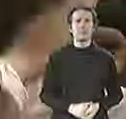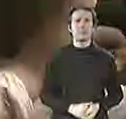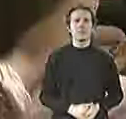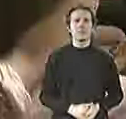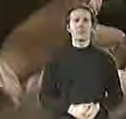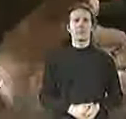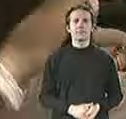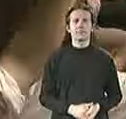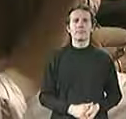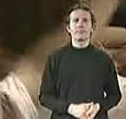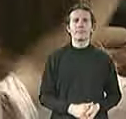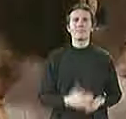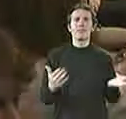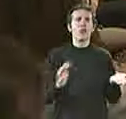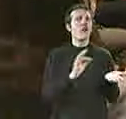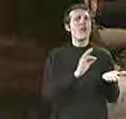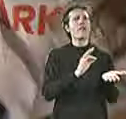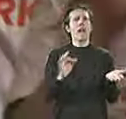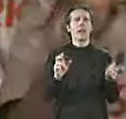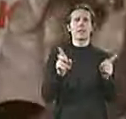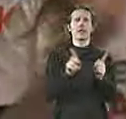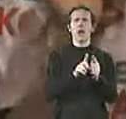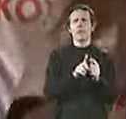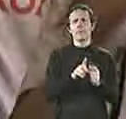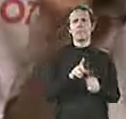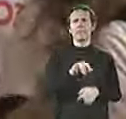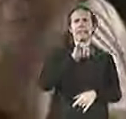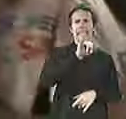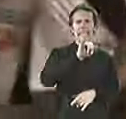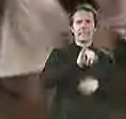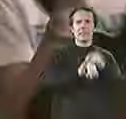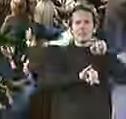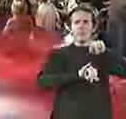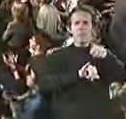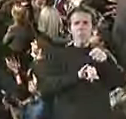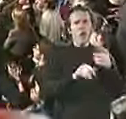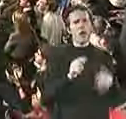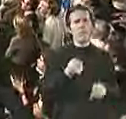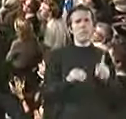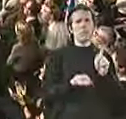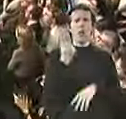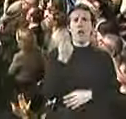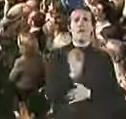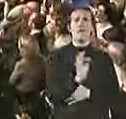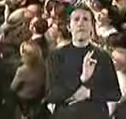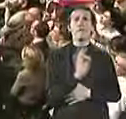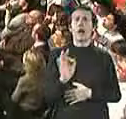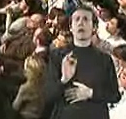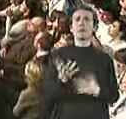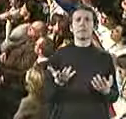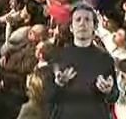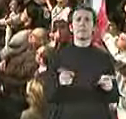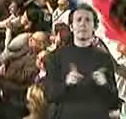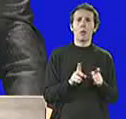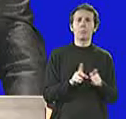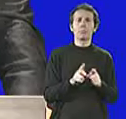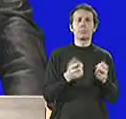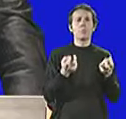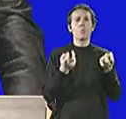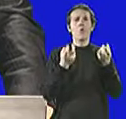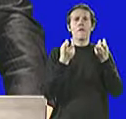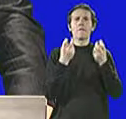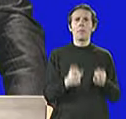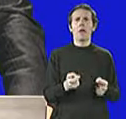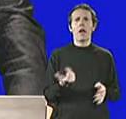Cette France, pour mettre les points sur les i, elle ne veut pas que celui